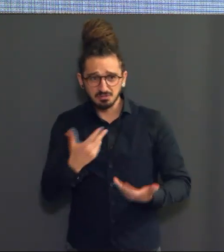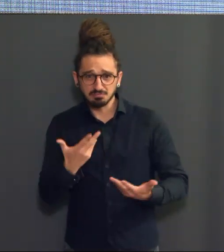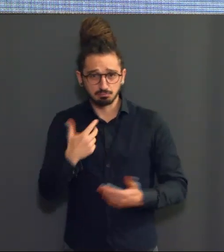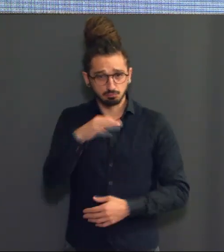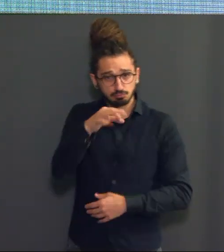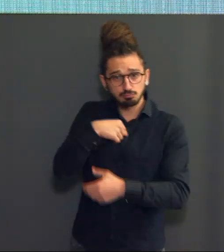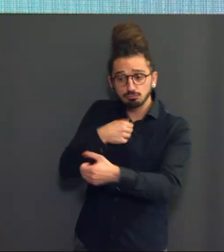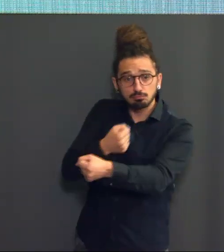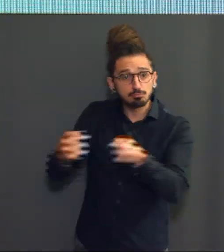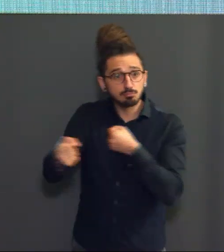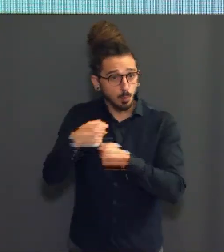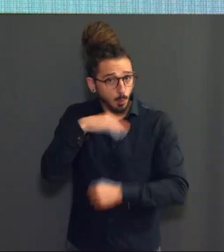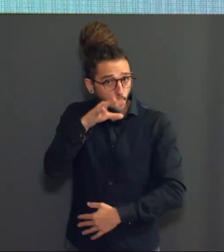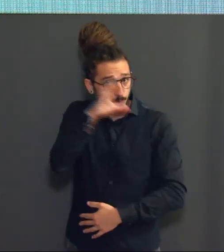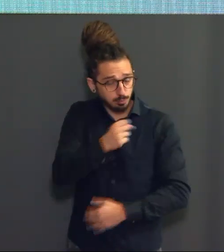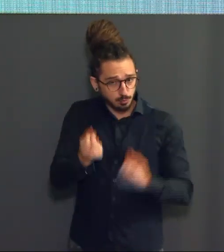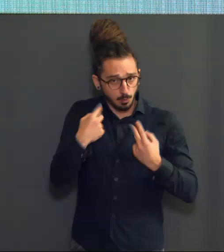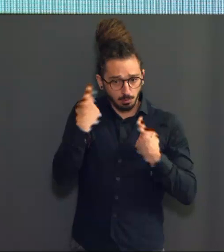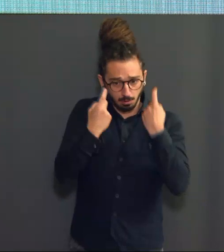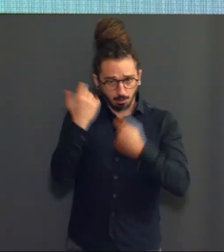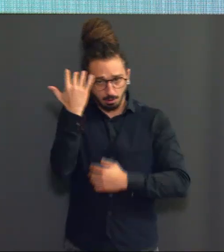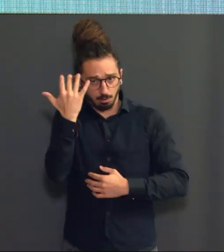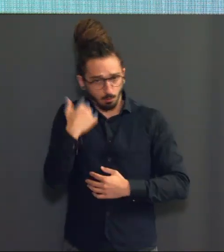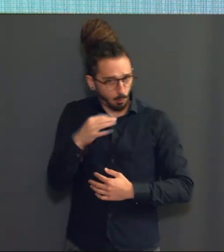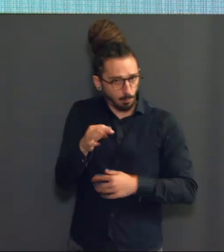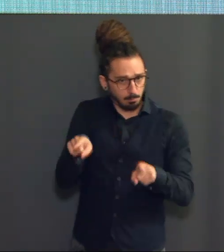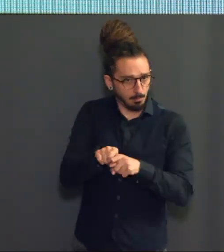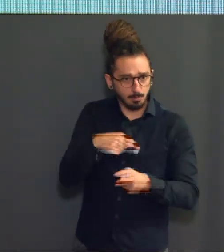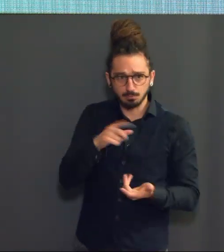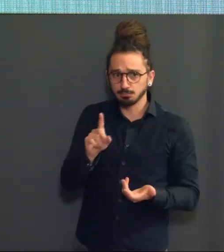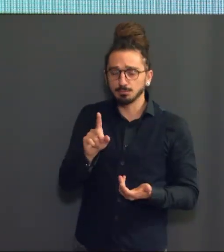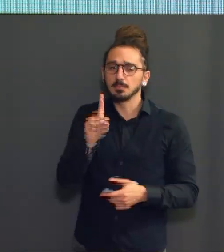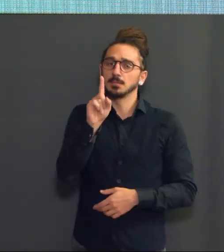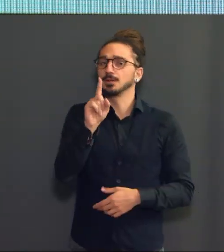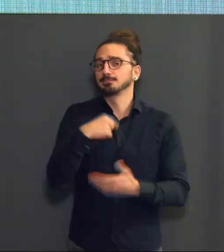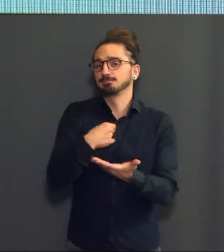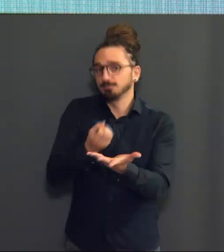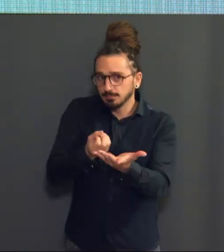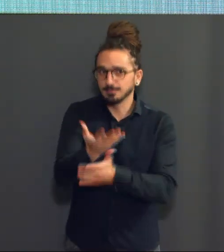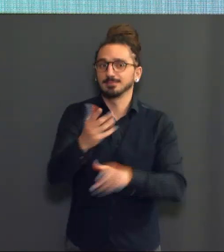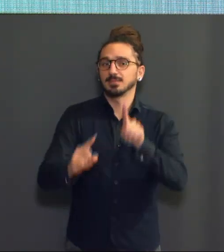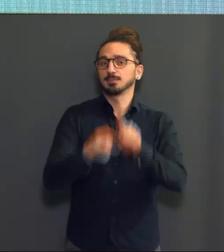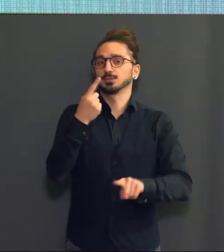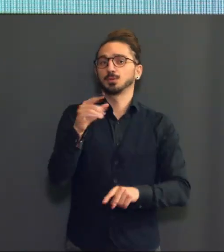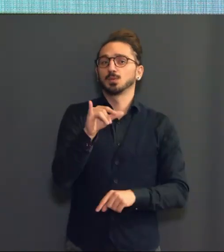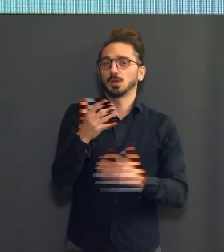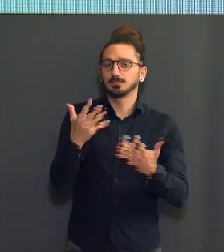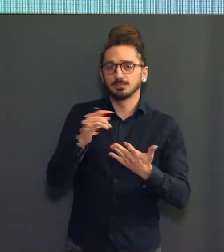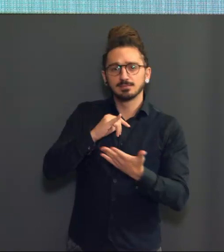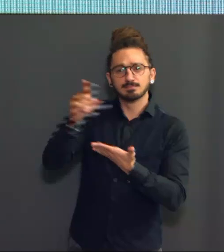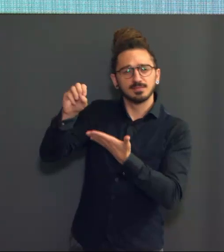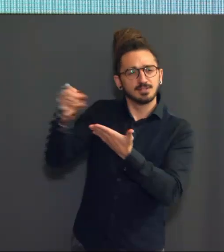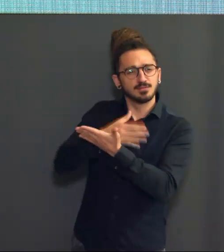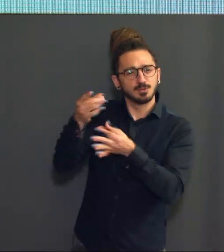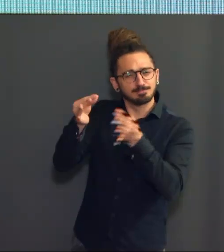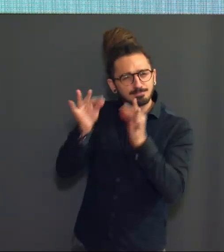l'absolue nécessité de se référer à des sources d'informations fiables, telles que les médecins généralistes et